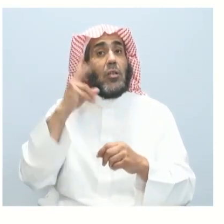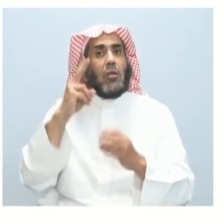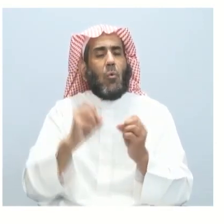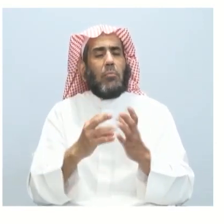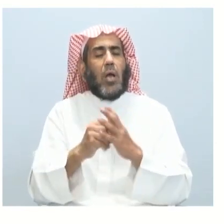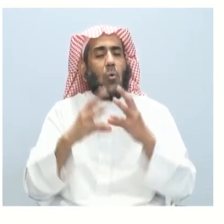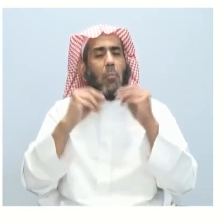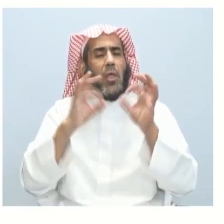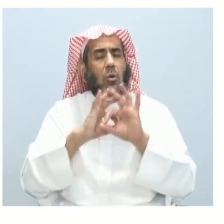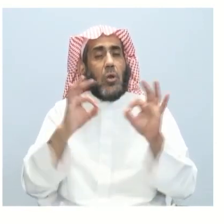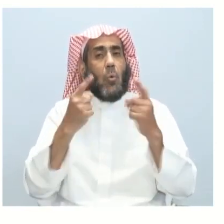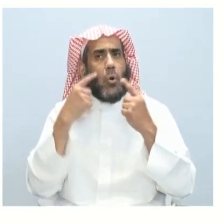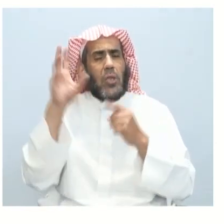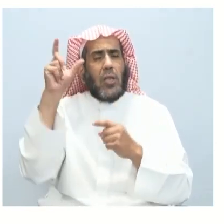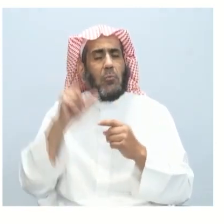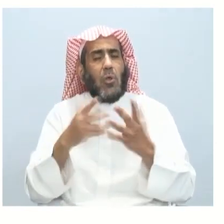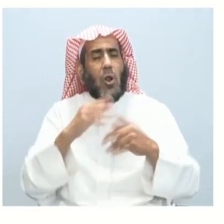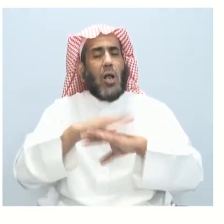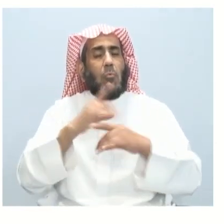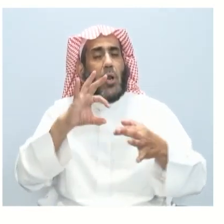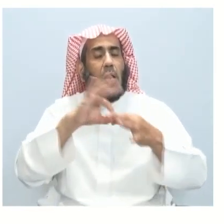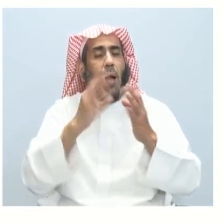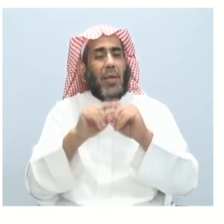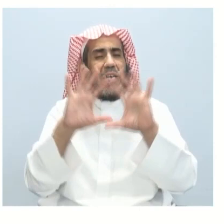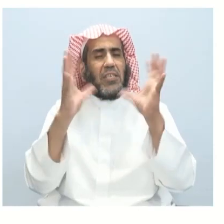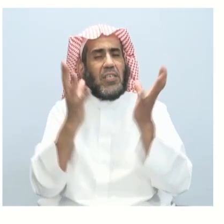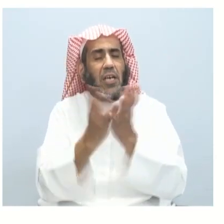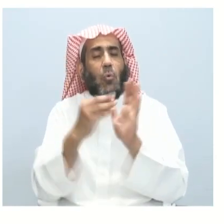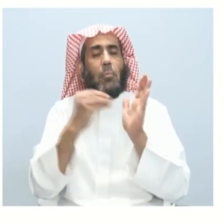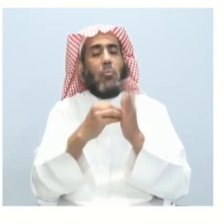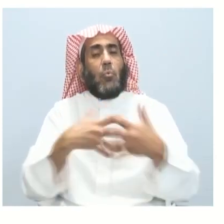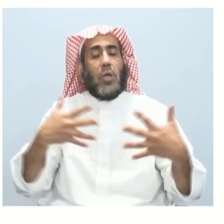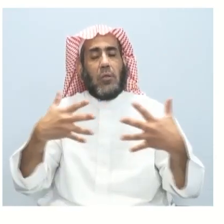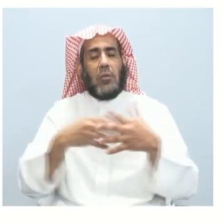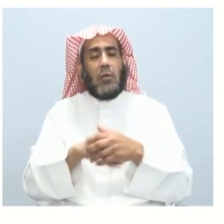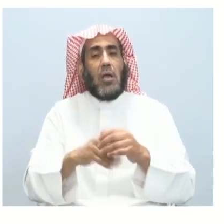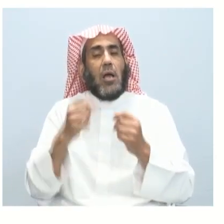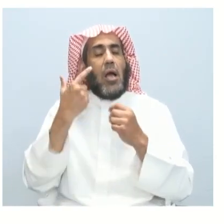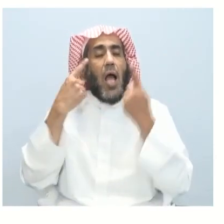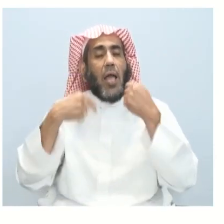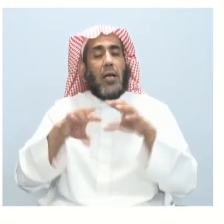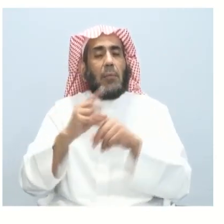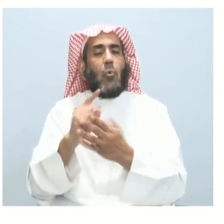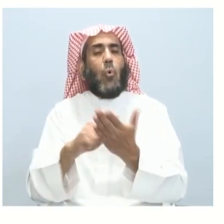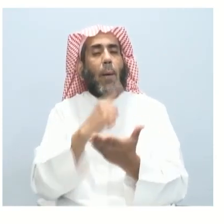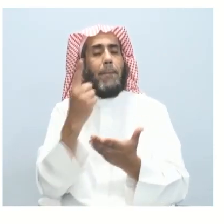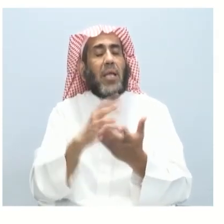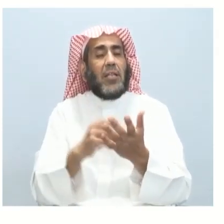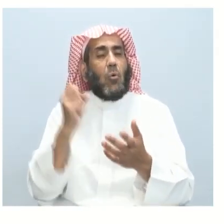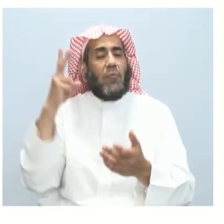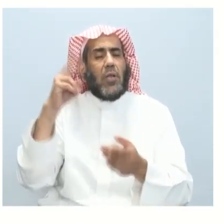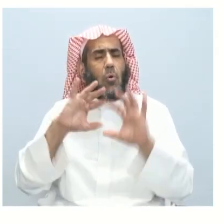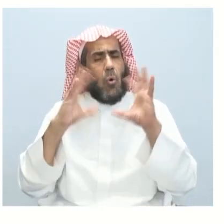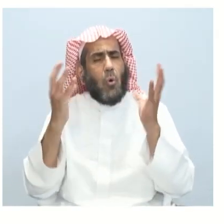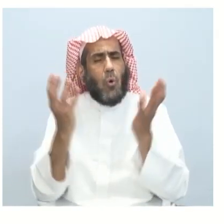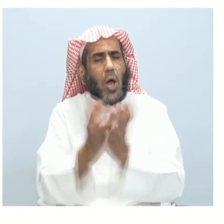والمعاني الكليه ورؤيه الاديب وتمثله للقيم والعلاقه بين الشكله والمضمون ويدخل في ذلك ايضا حياه الاديب وبيئته وفكره كل